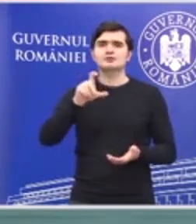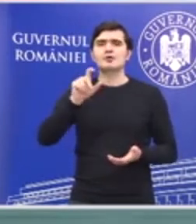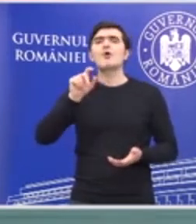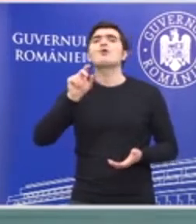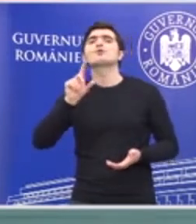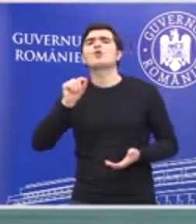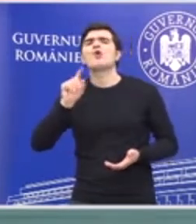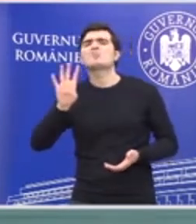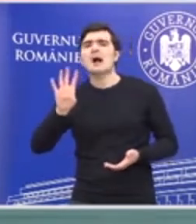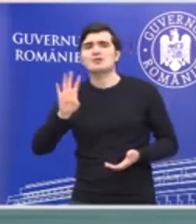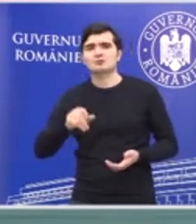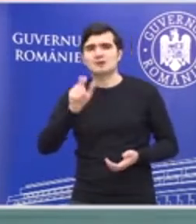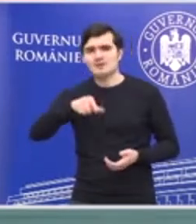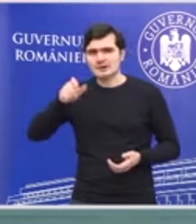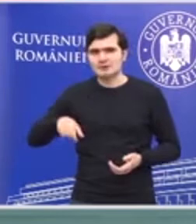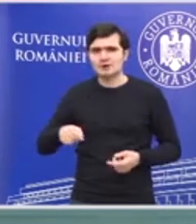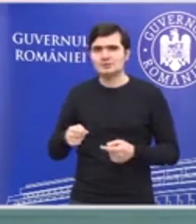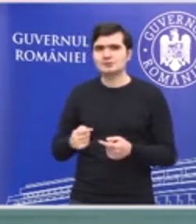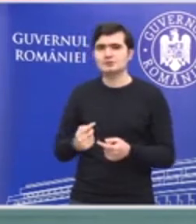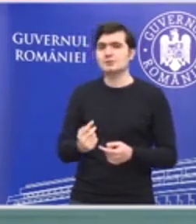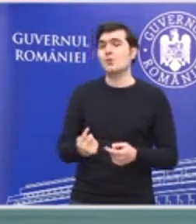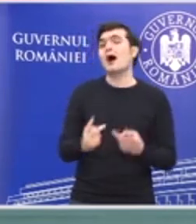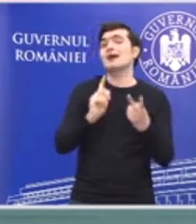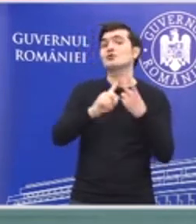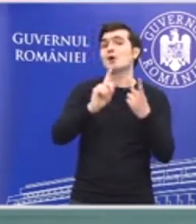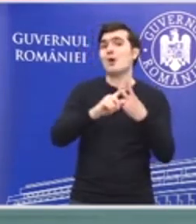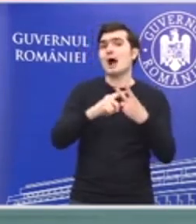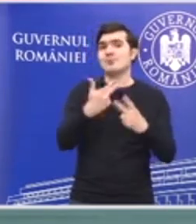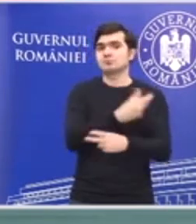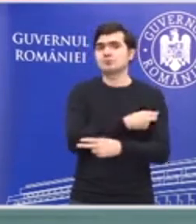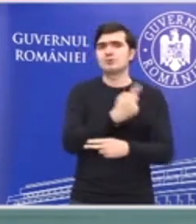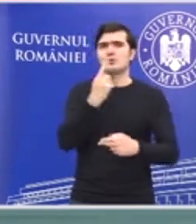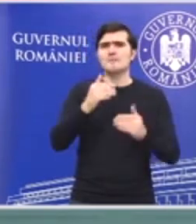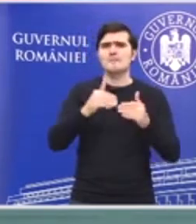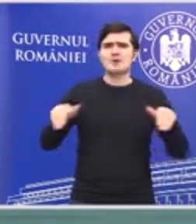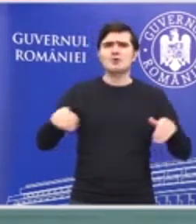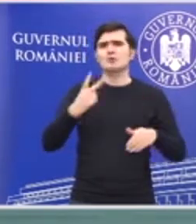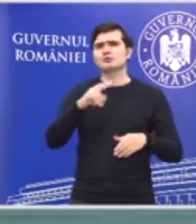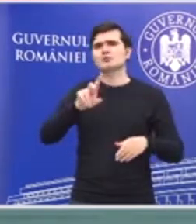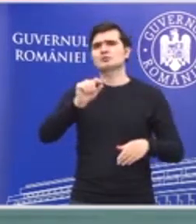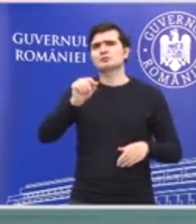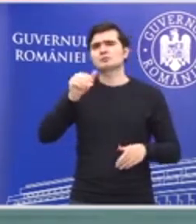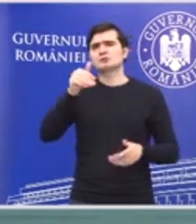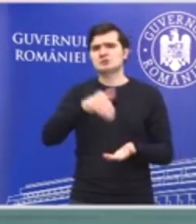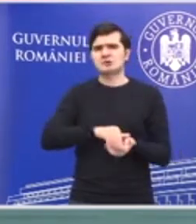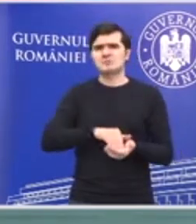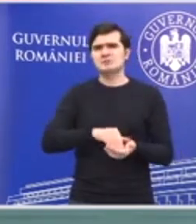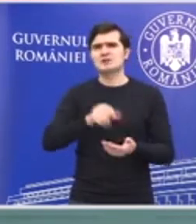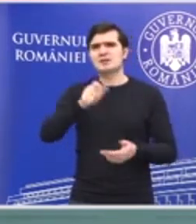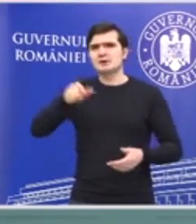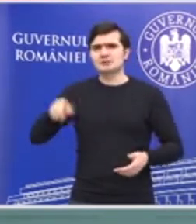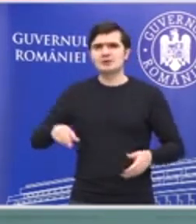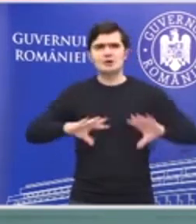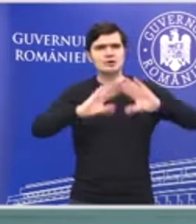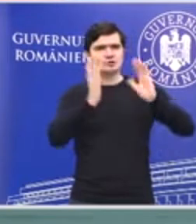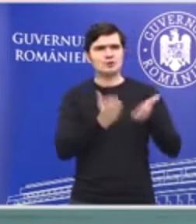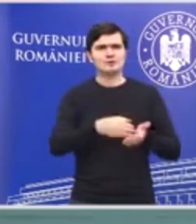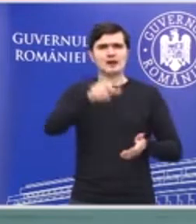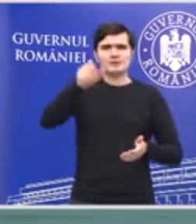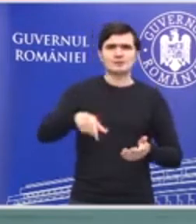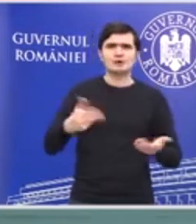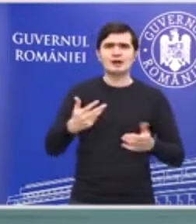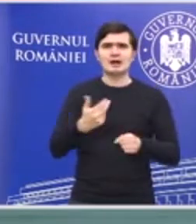2.132.024, din care cu doza 2 peste 1.220.000 de persoane. Totalul persoanelor vaccinate